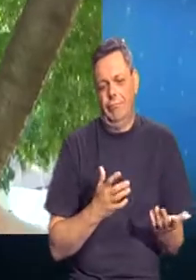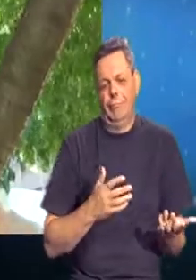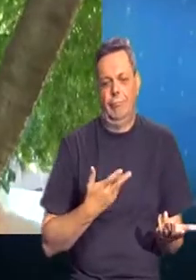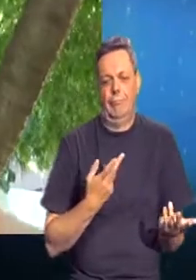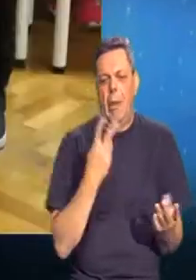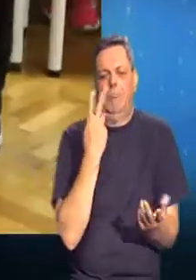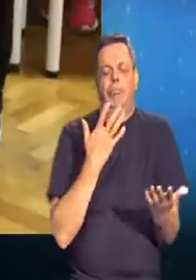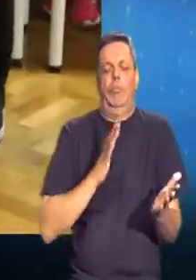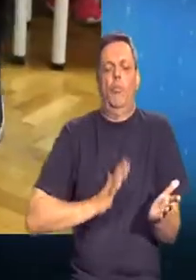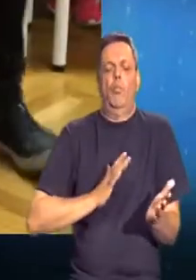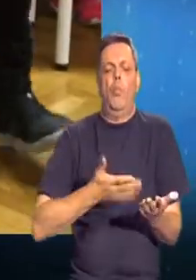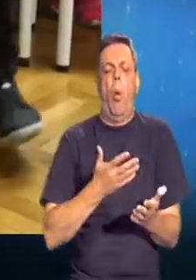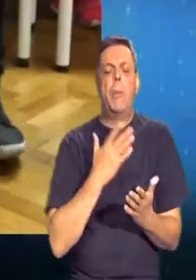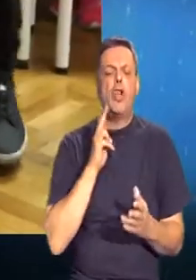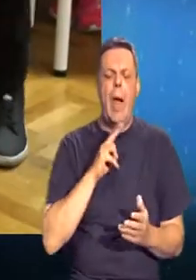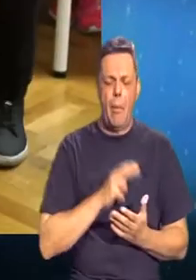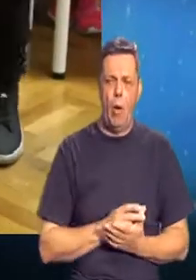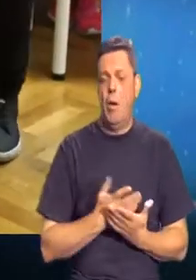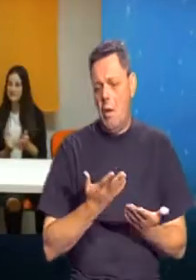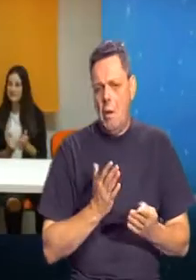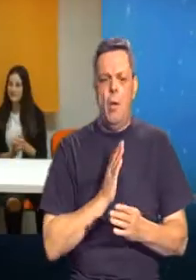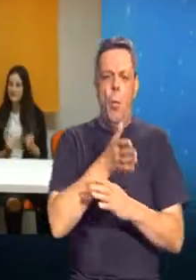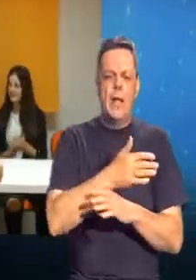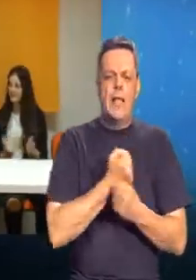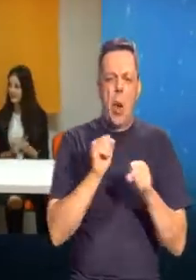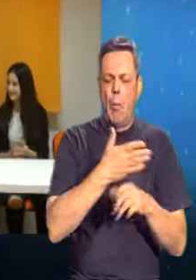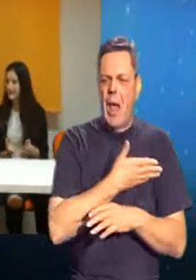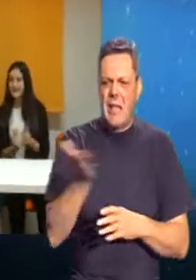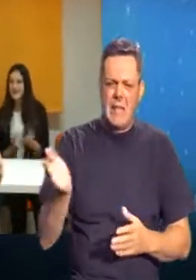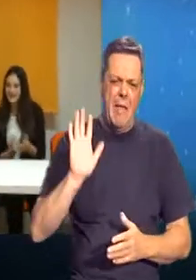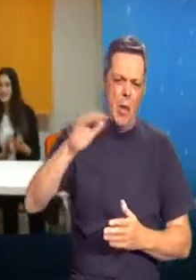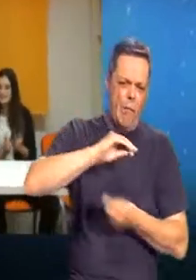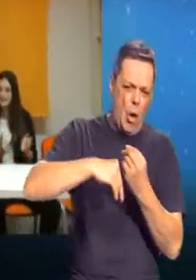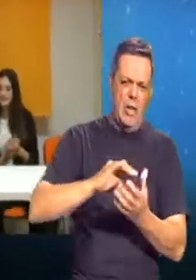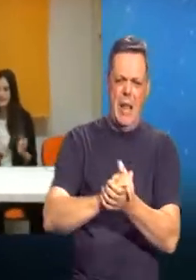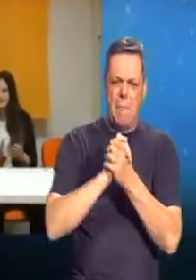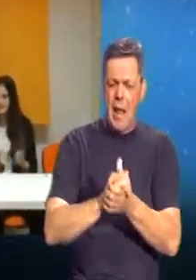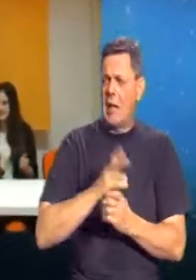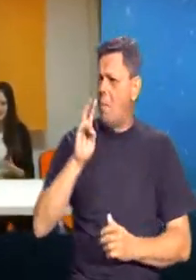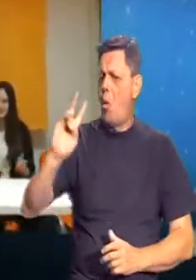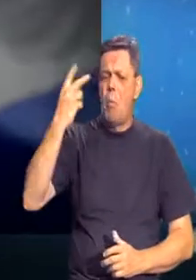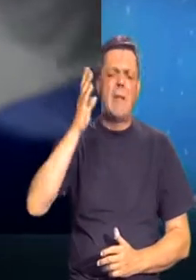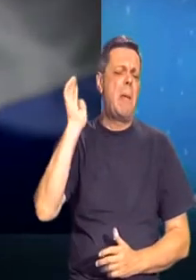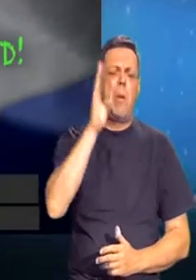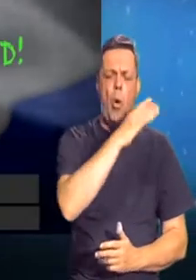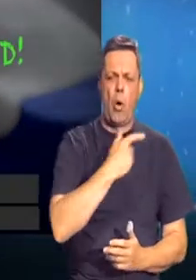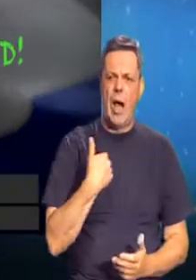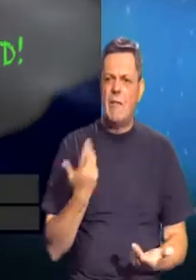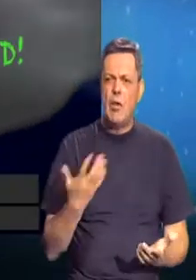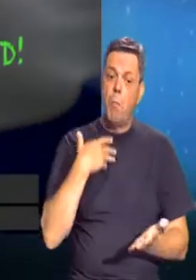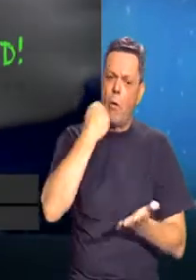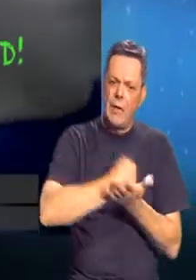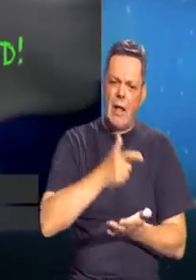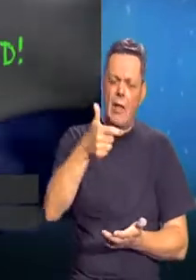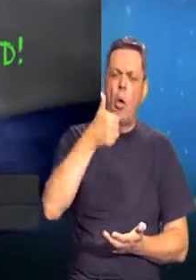njihovi roditelji, i njihovi prijatelji, ulaz bude slobodan za sve, tako da mogu bilo koga pozvati. Svi su nam